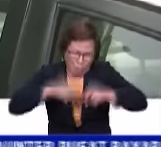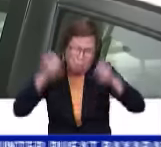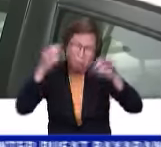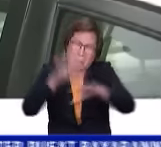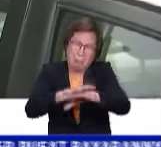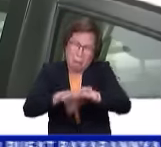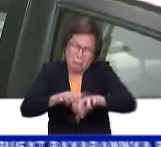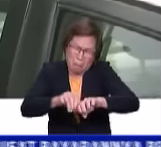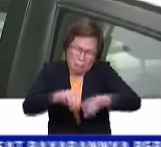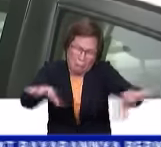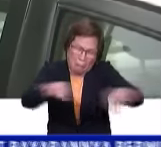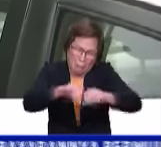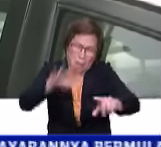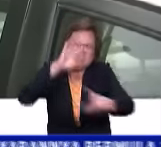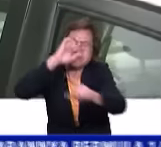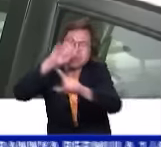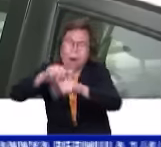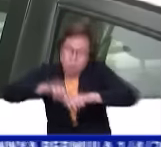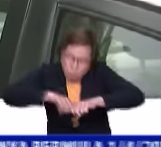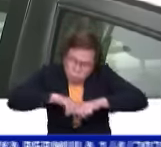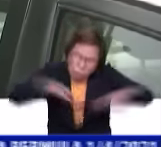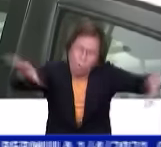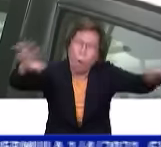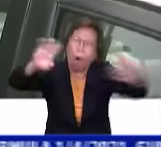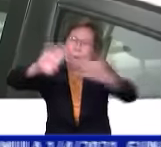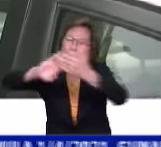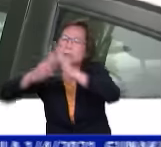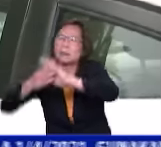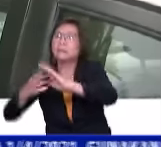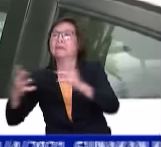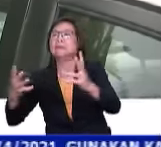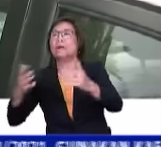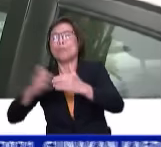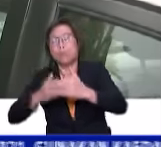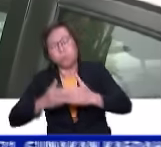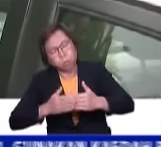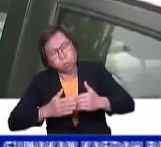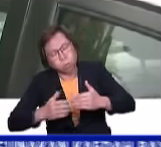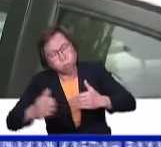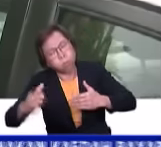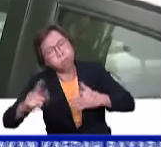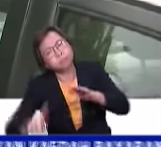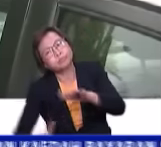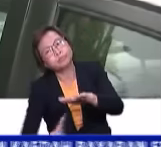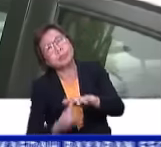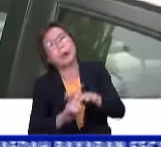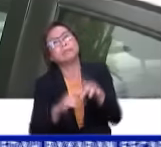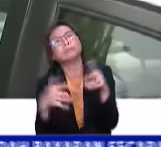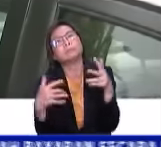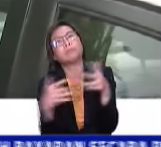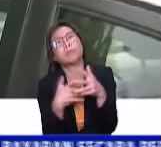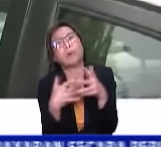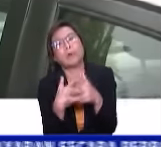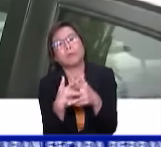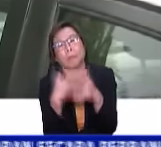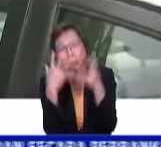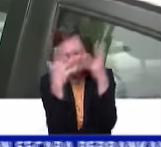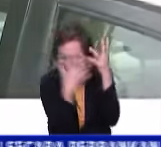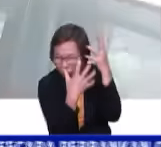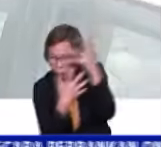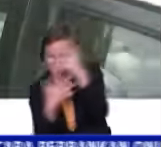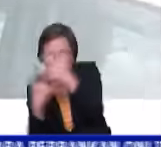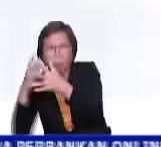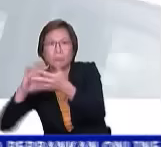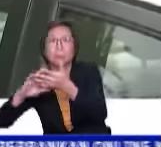maklumat yang tidak benar disebarkan kepada masyarakat yang sehingga akhirnya menimbulkan ketakutan dan kekalutan di